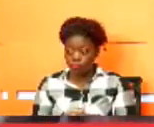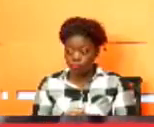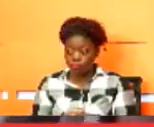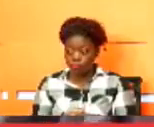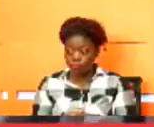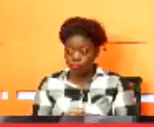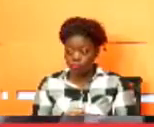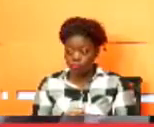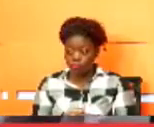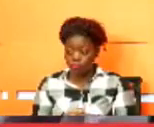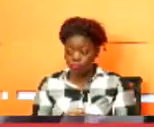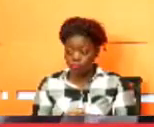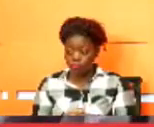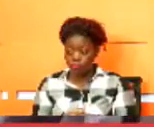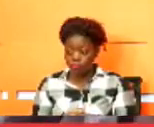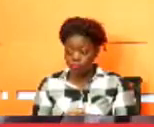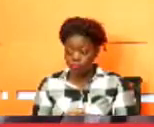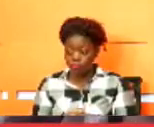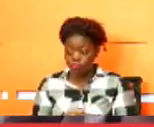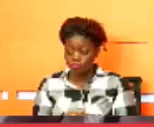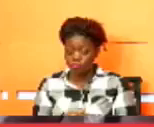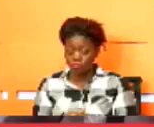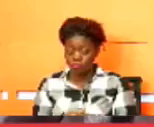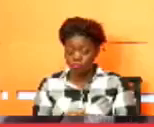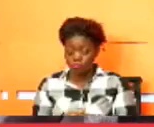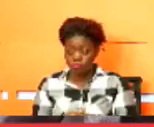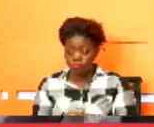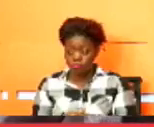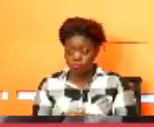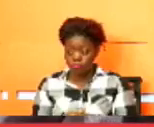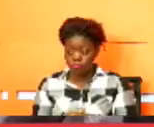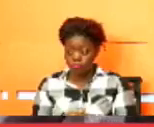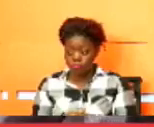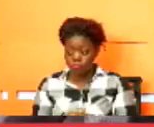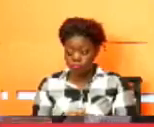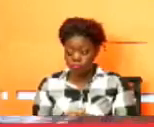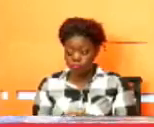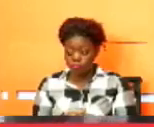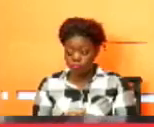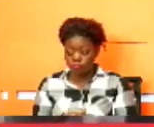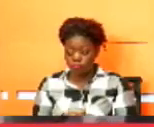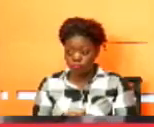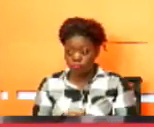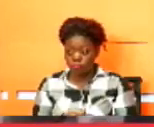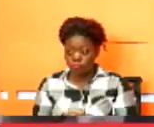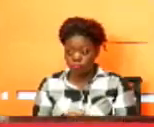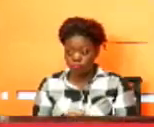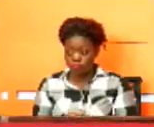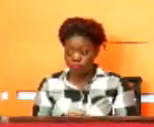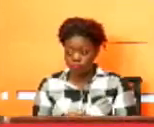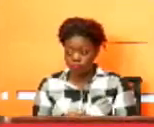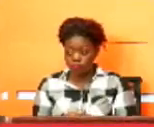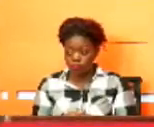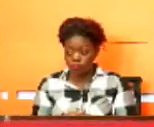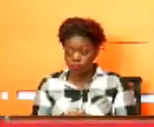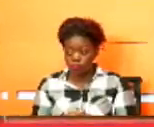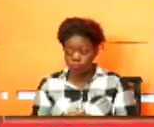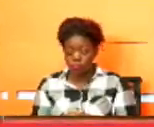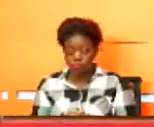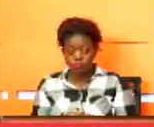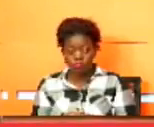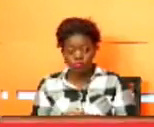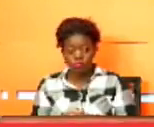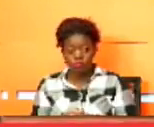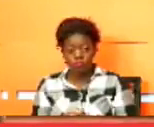mulimo omulimo ye yakora njauro wakati barefugi bano ne UNHCR ebenga biri bityo